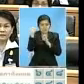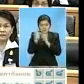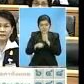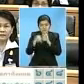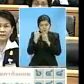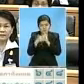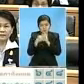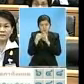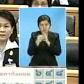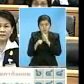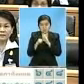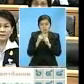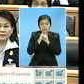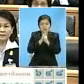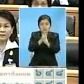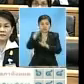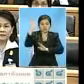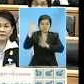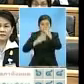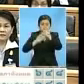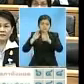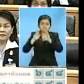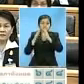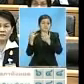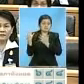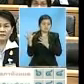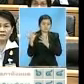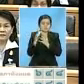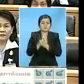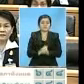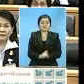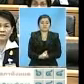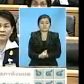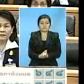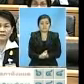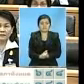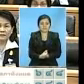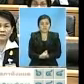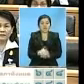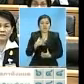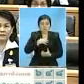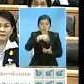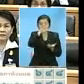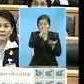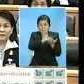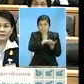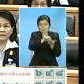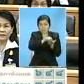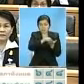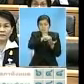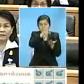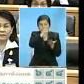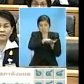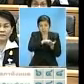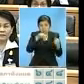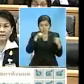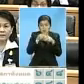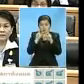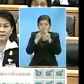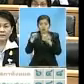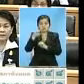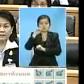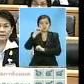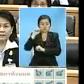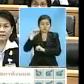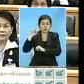ยอย่างชัดเจนผมขอเสนออย่างนี้ครับบันทึกไว้เลยครับเพื่อให้ส.ส.ร.หรือให้คณะกรรม